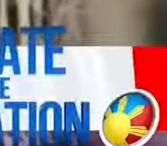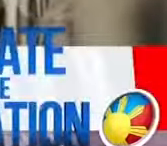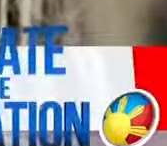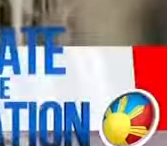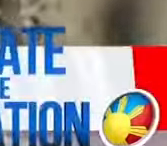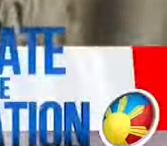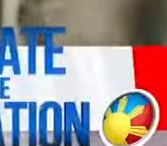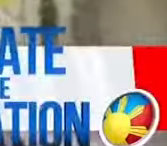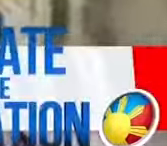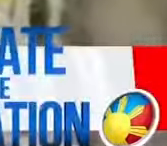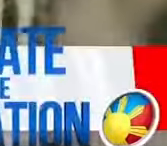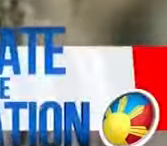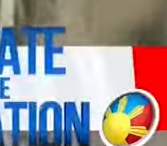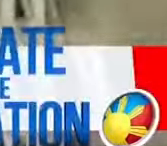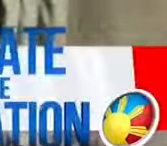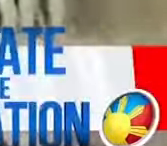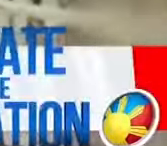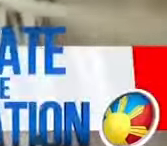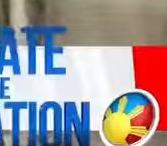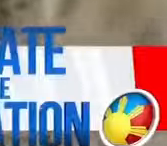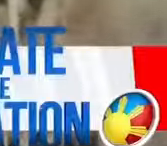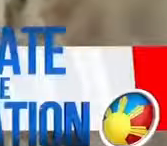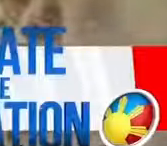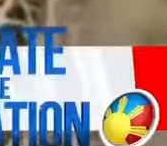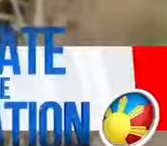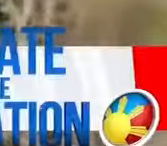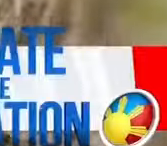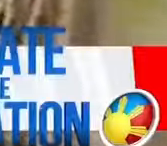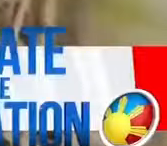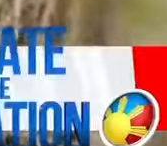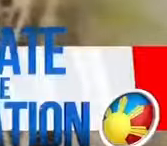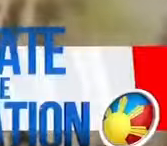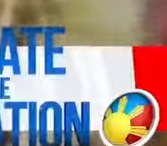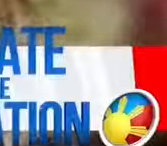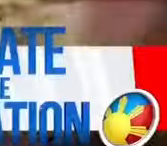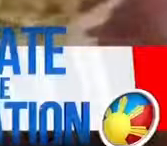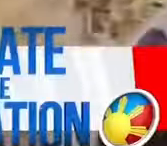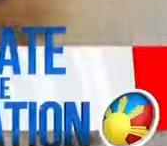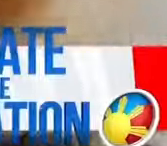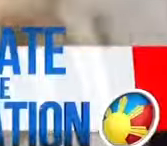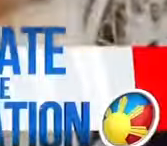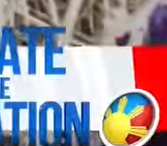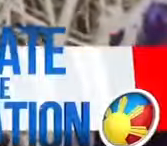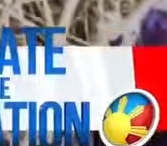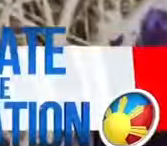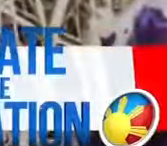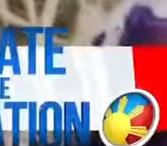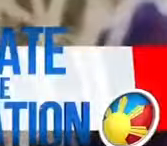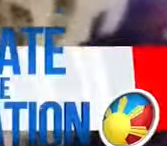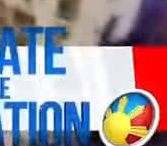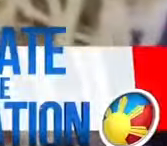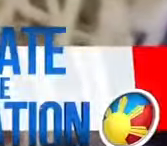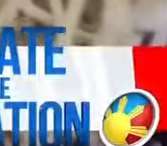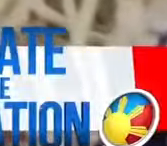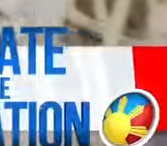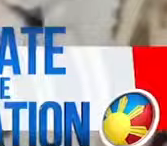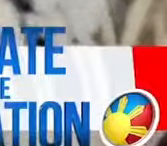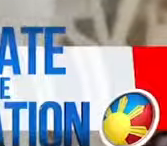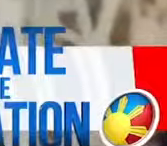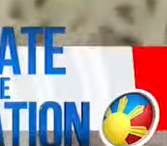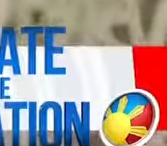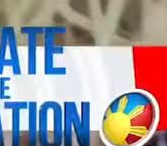viral video ng pagdakma ng magpinsan sa ilang tar inulan ng batikos isa sa kanila Nagsorry